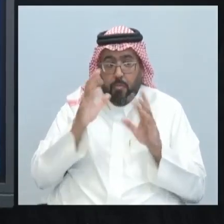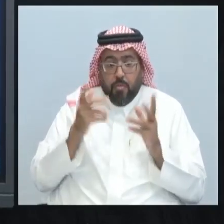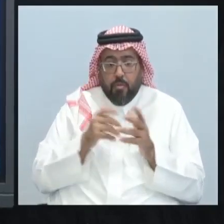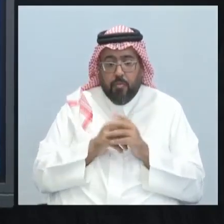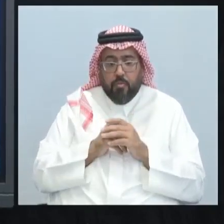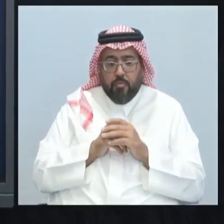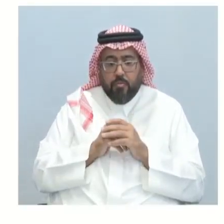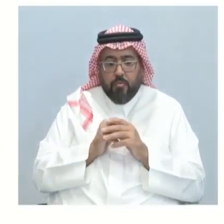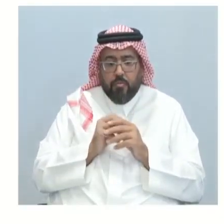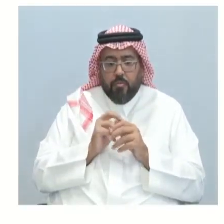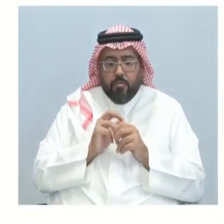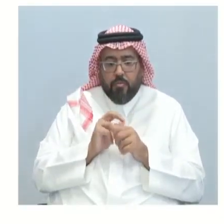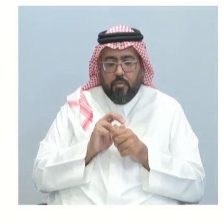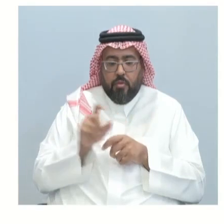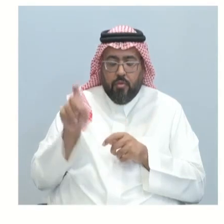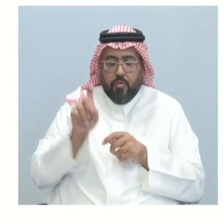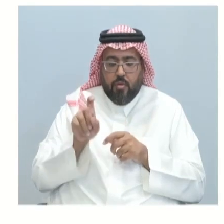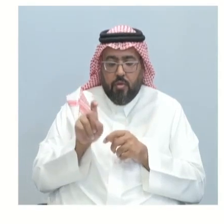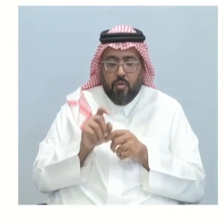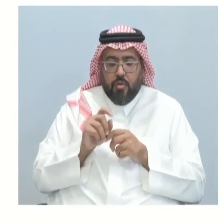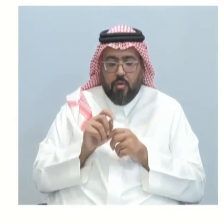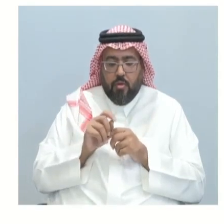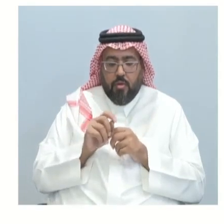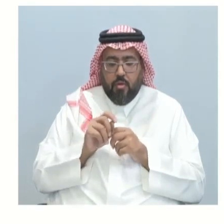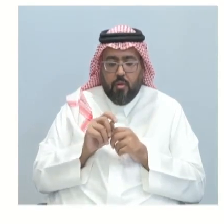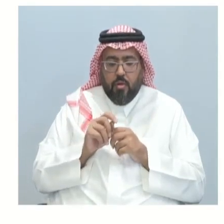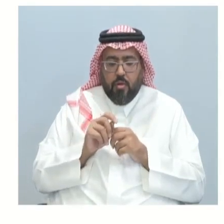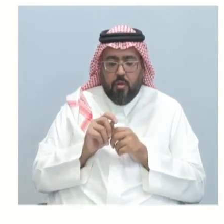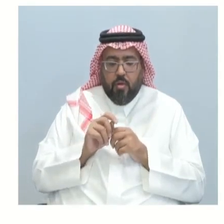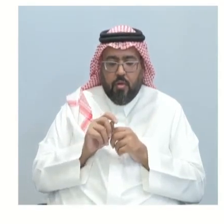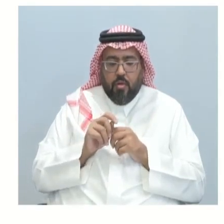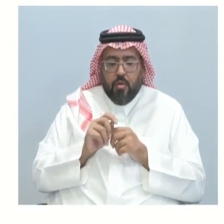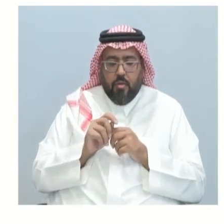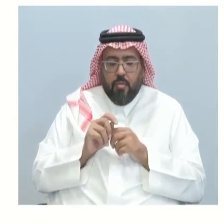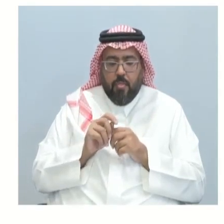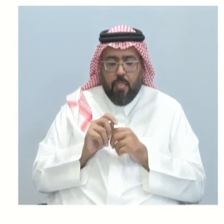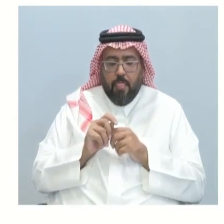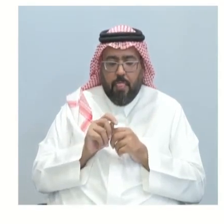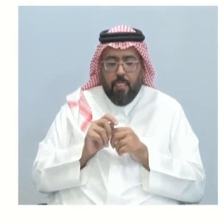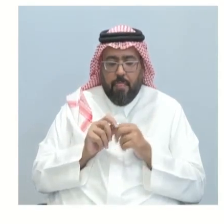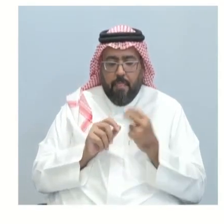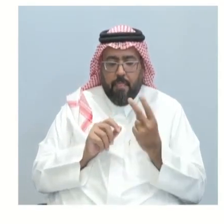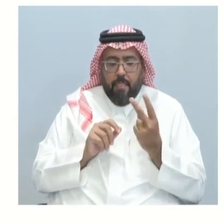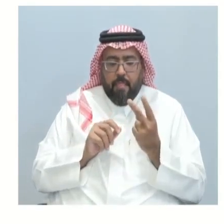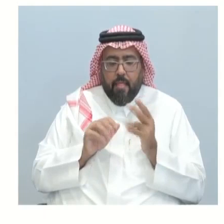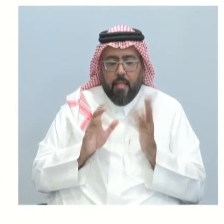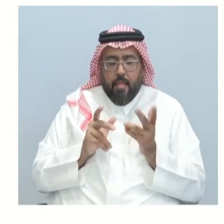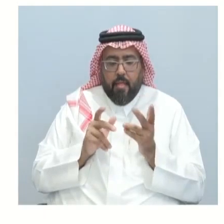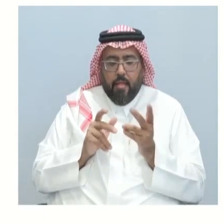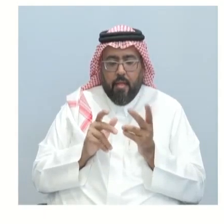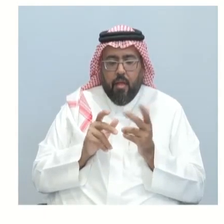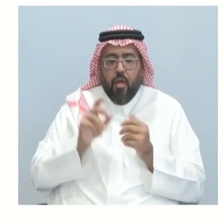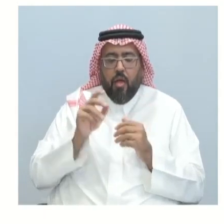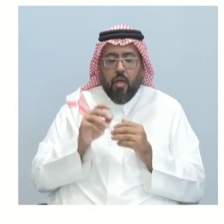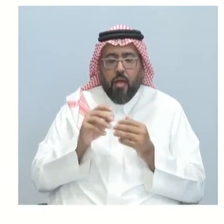ابنائي وبناتي السؤال الثاني لماذا يتساهل بعض الناس ببر ببر